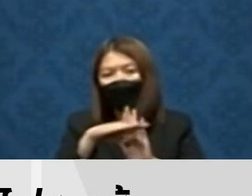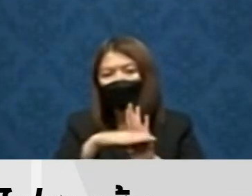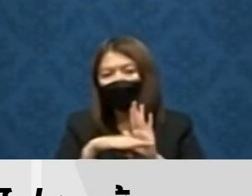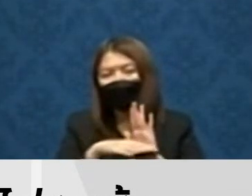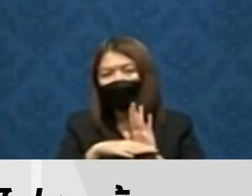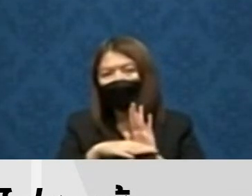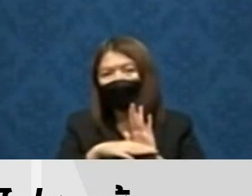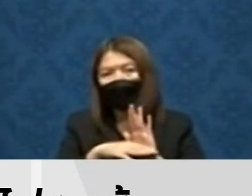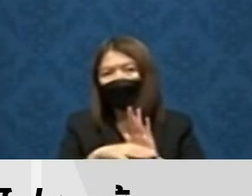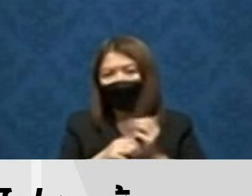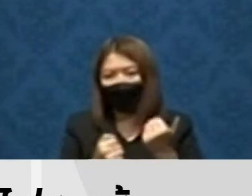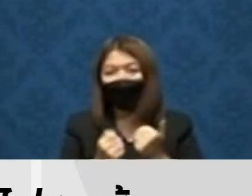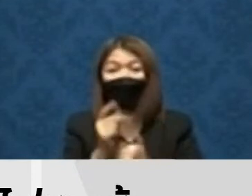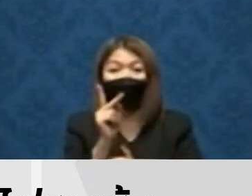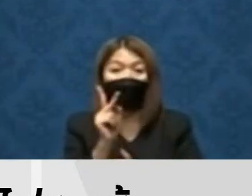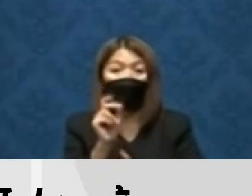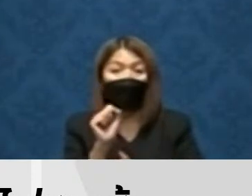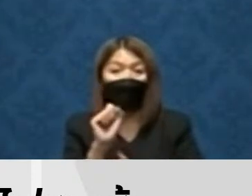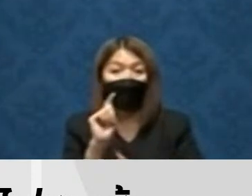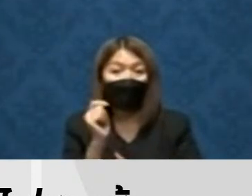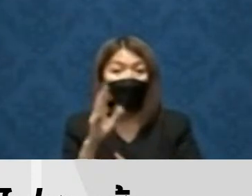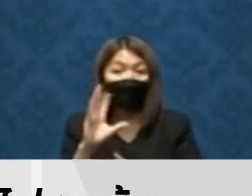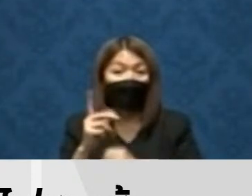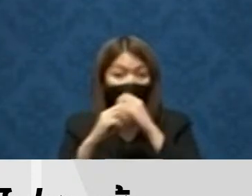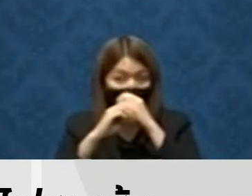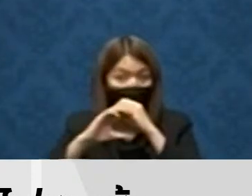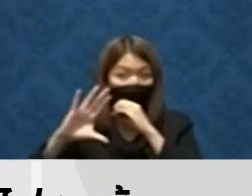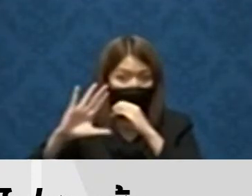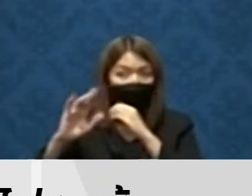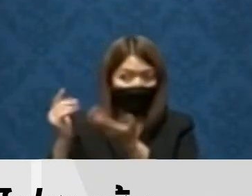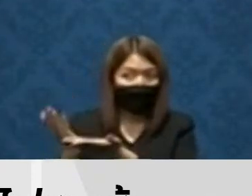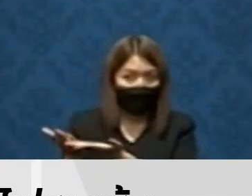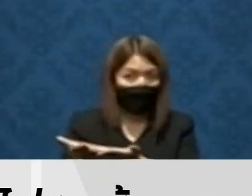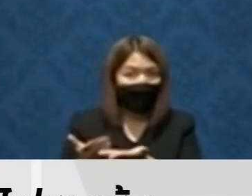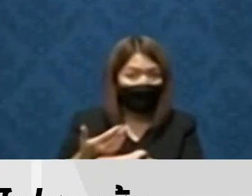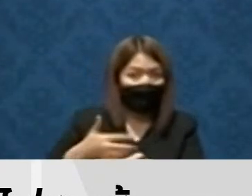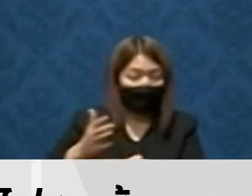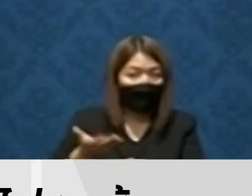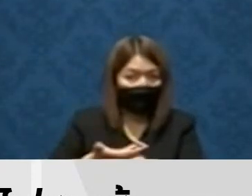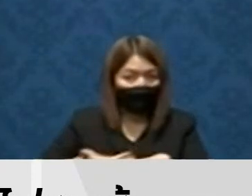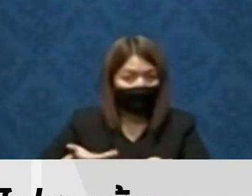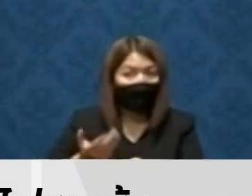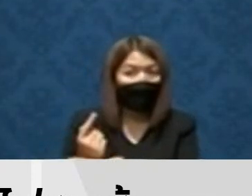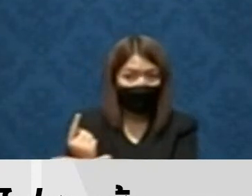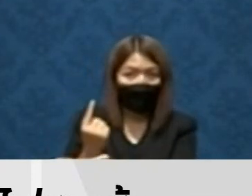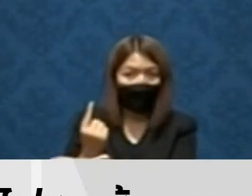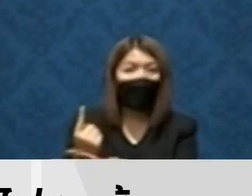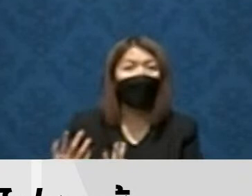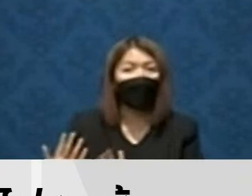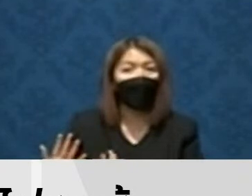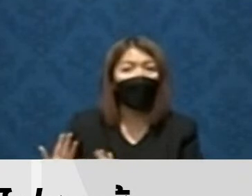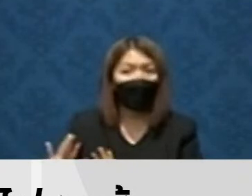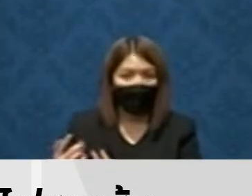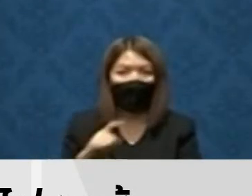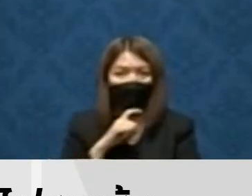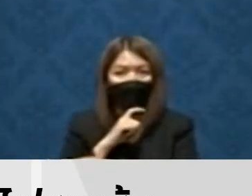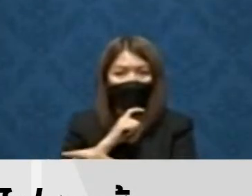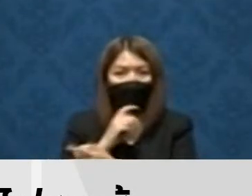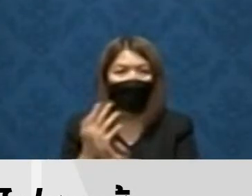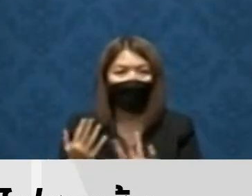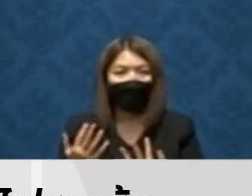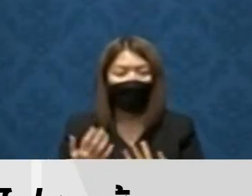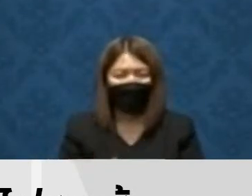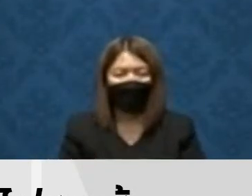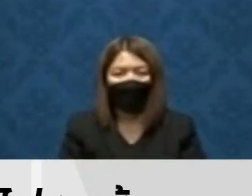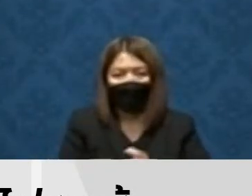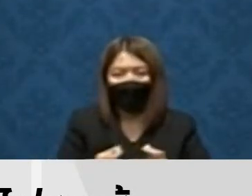อลโลกจึงขอให้พิจารณาไปตามระเบียบวาระนะครับ ก็ยติด่วนที่เสนอแทรกเข้ามาโดนปัดตกสรุป ก็ตรวจสอ